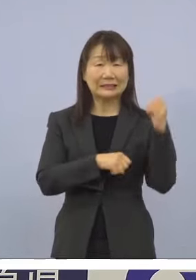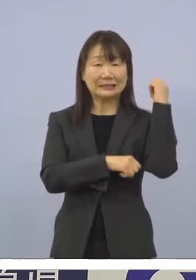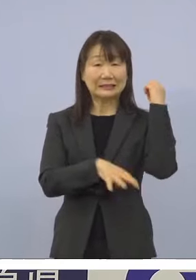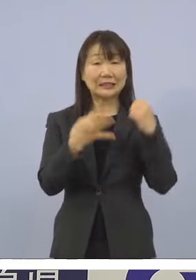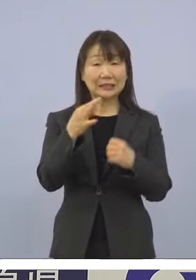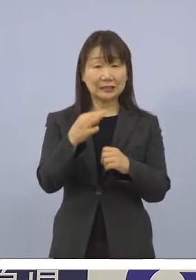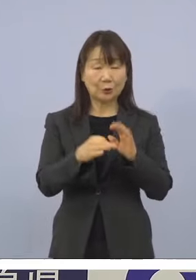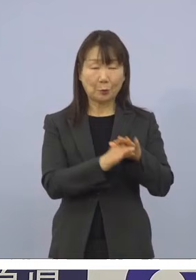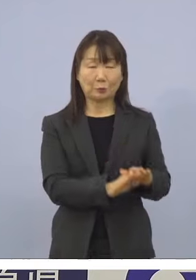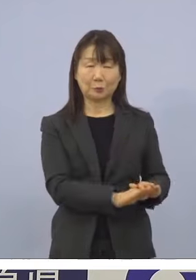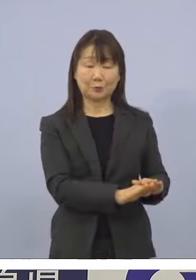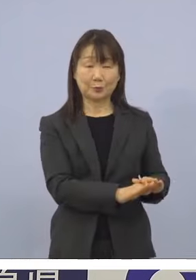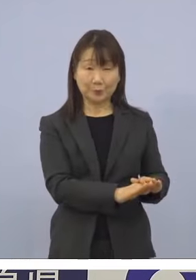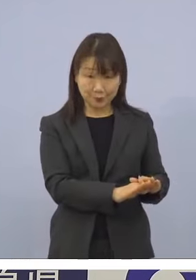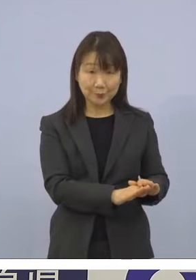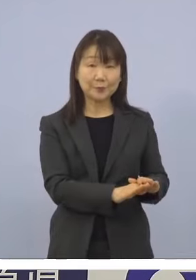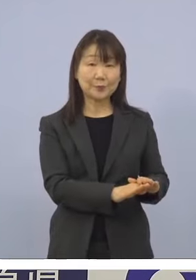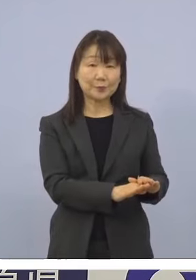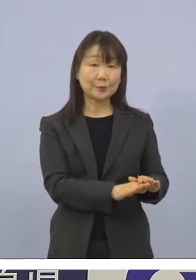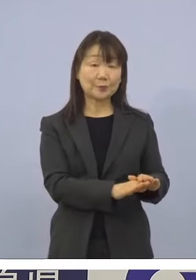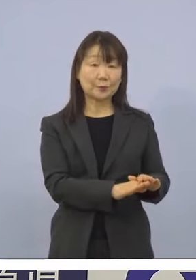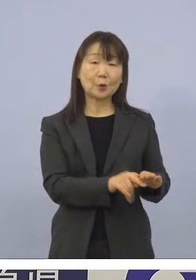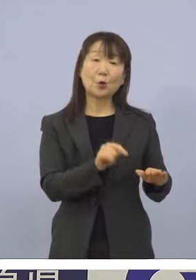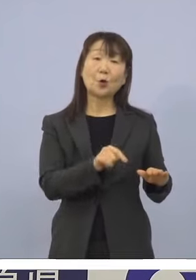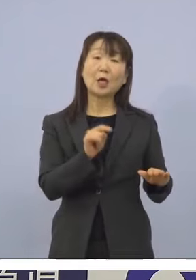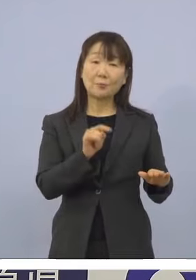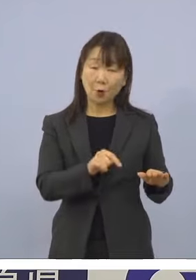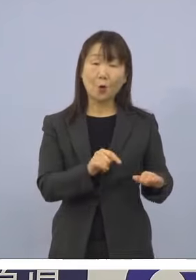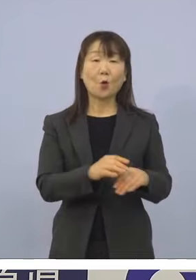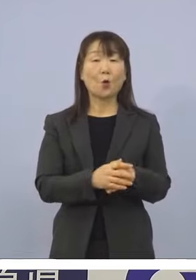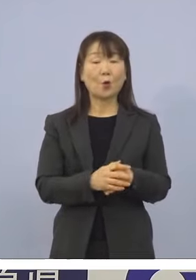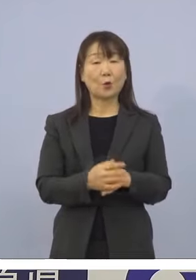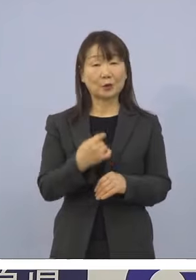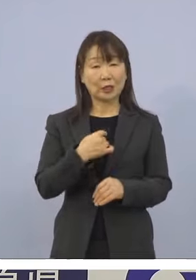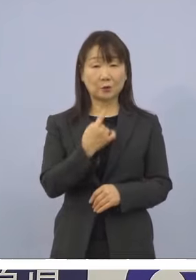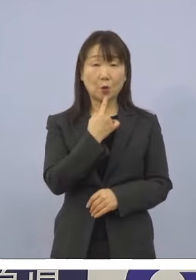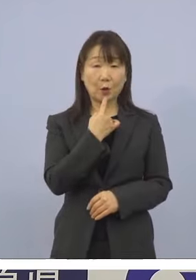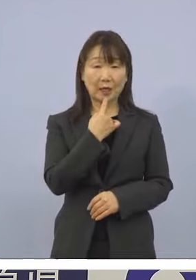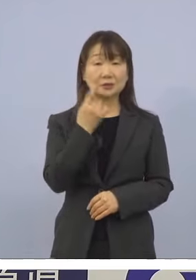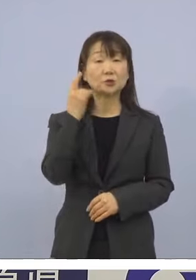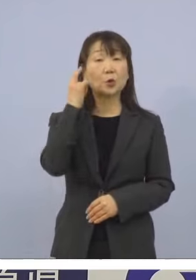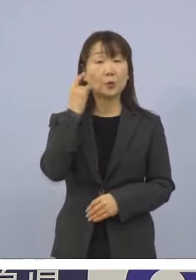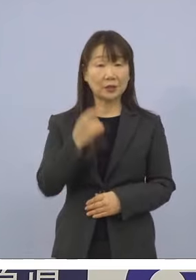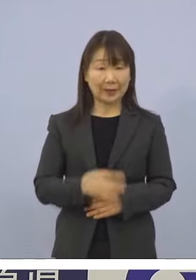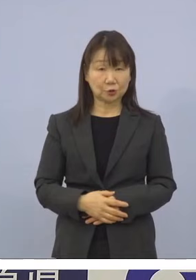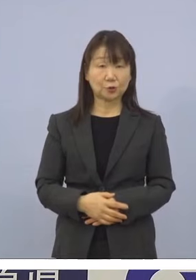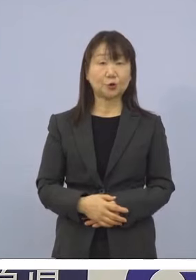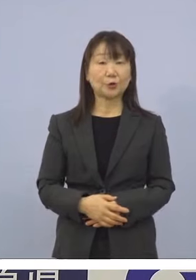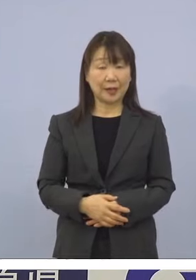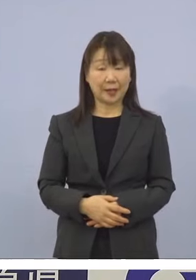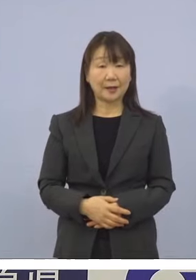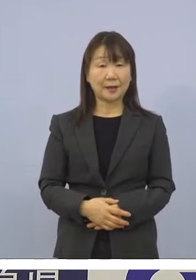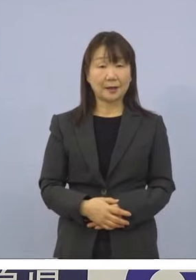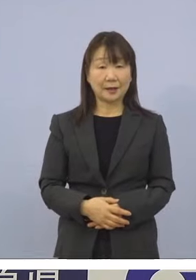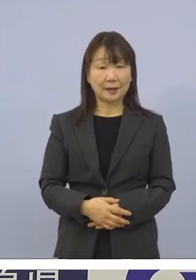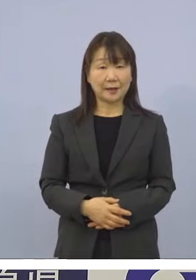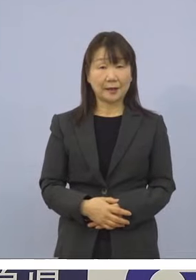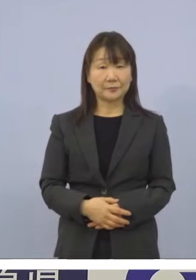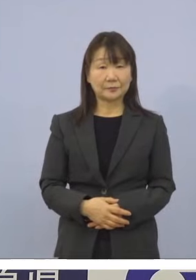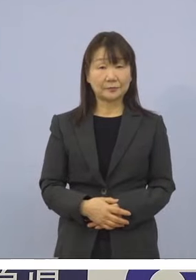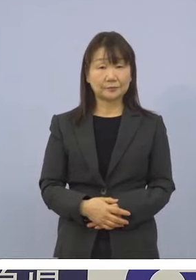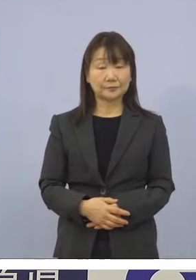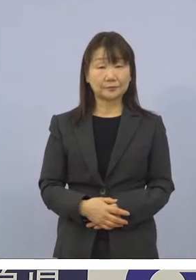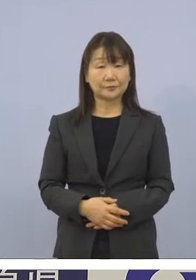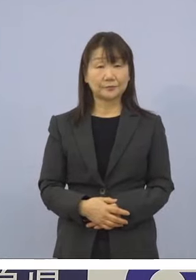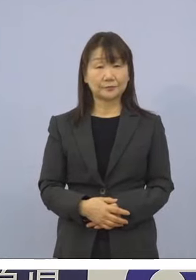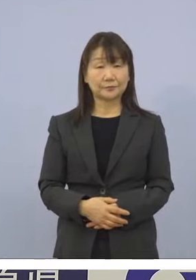を置いておくっていうことも、これも私はおかしいと思っておりますので。そういった点にお